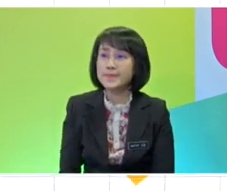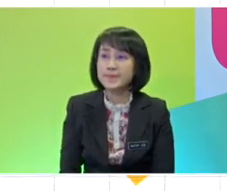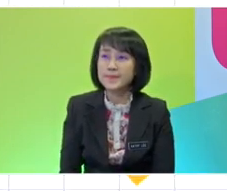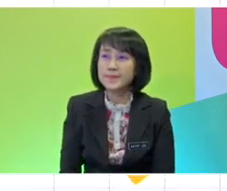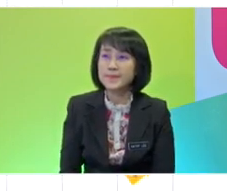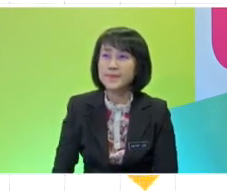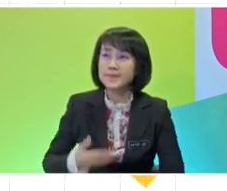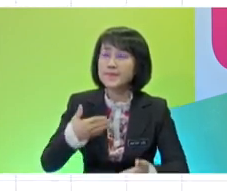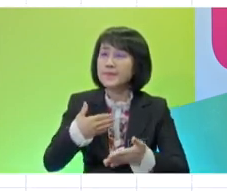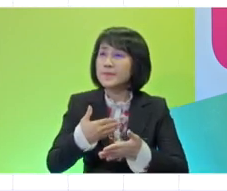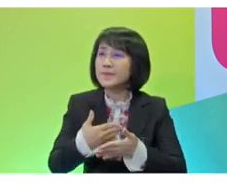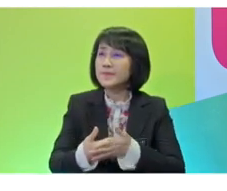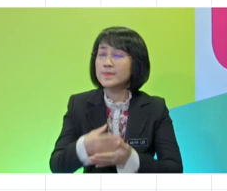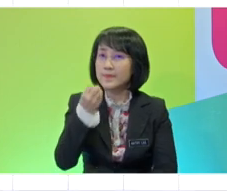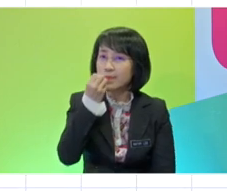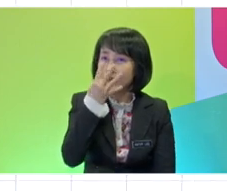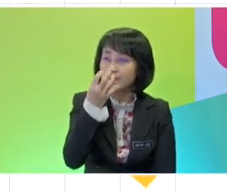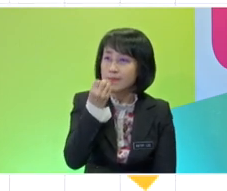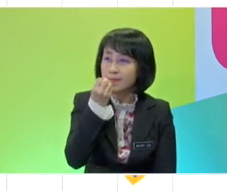dengan Hongkong